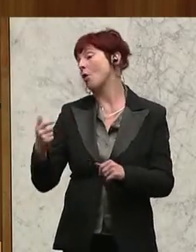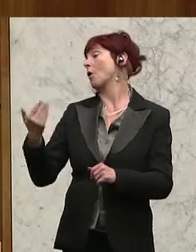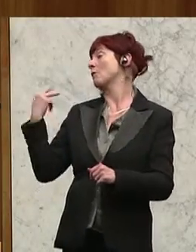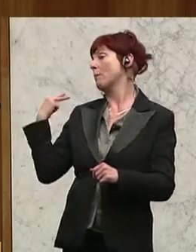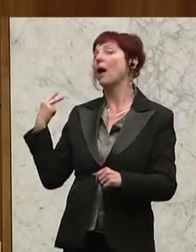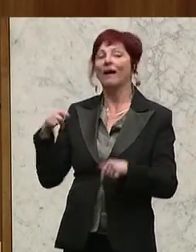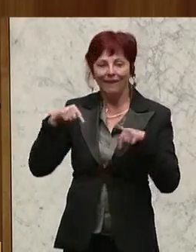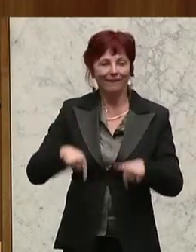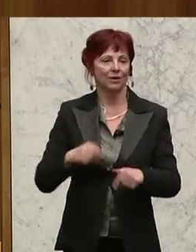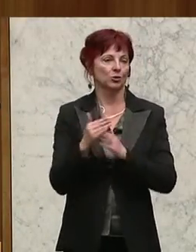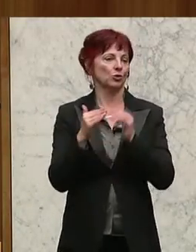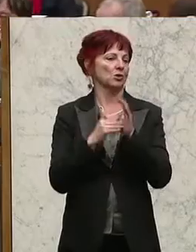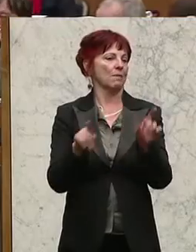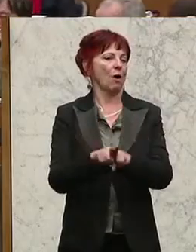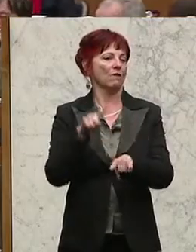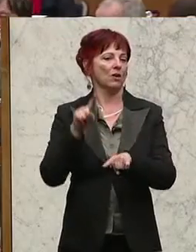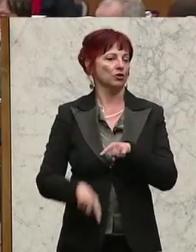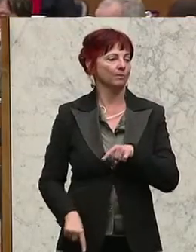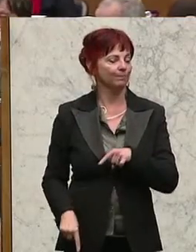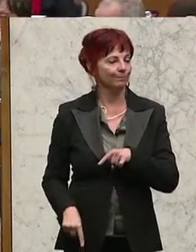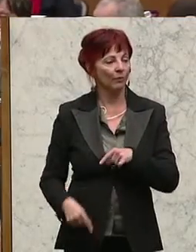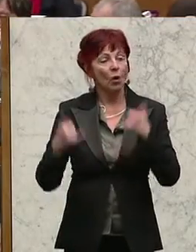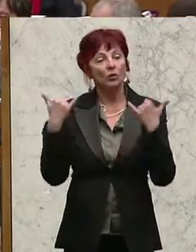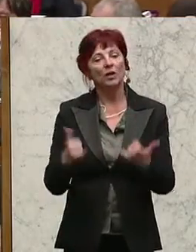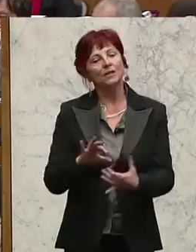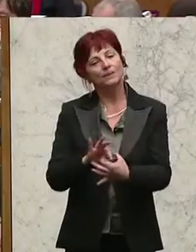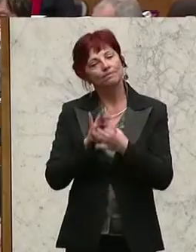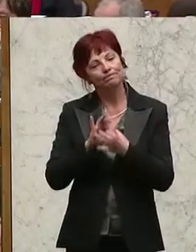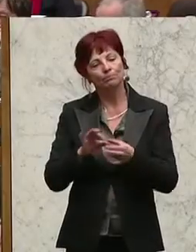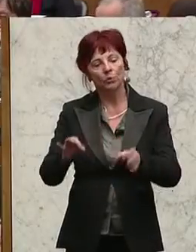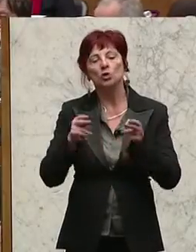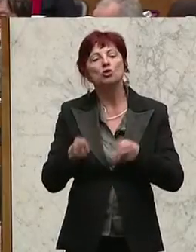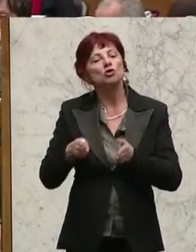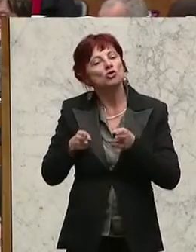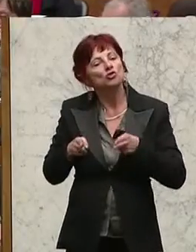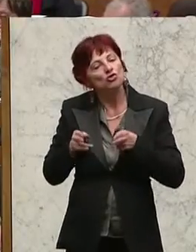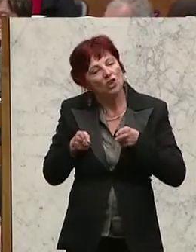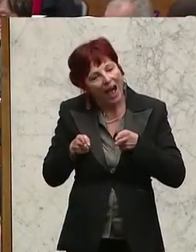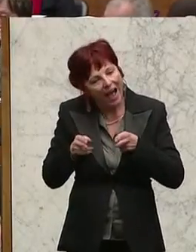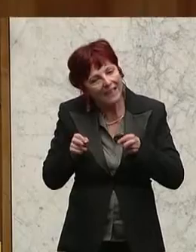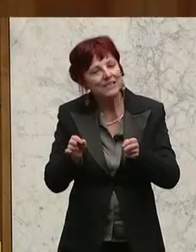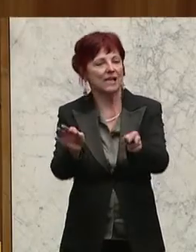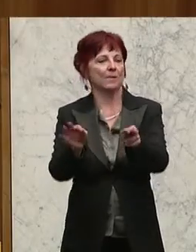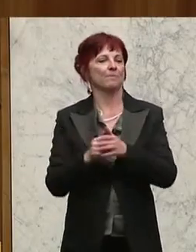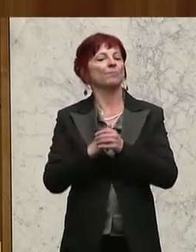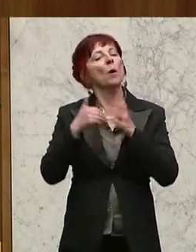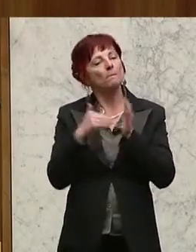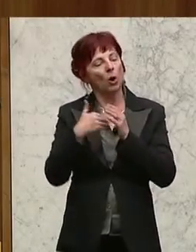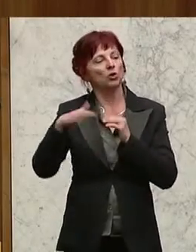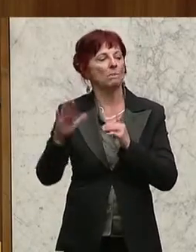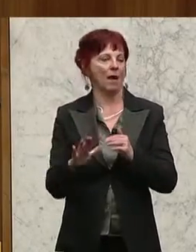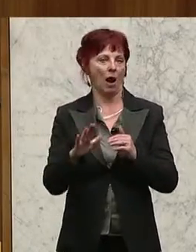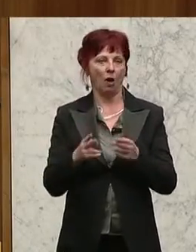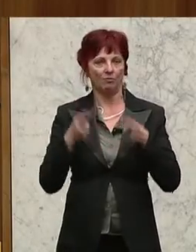versagt hat. Jetzt aber noch zur Straße, die tatsächlich eine mehr Aufmerksamkeit benötigen würde. Es gibt zwei